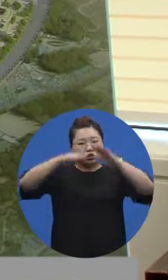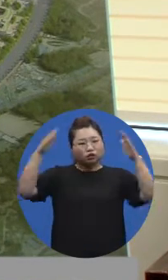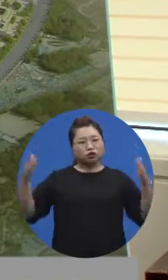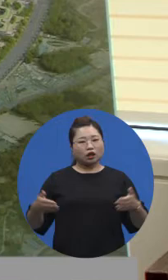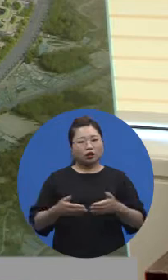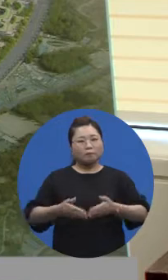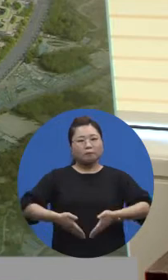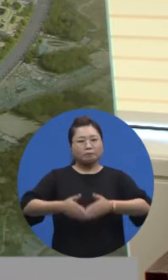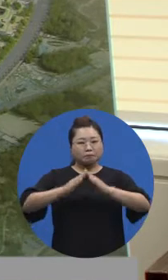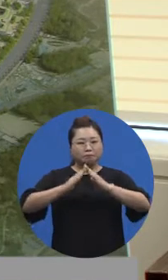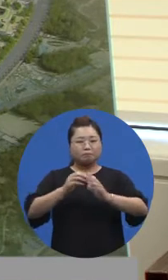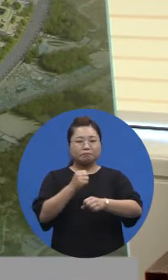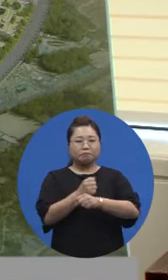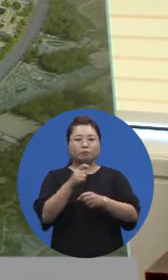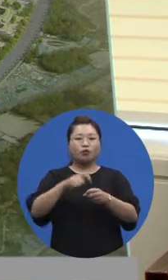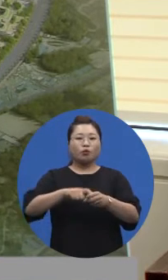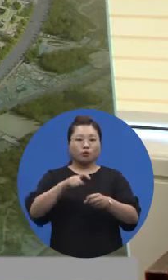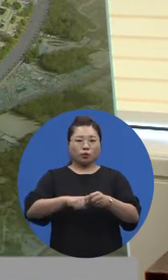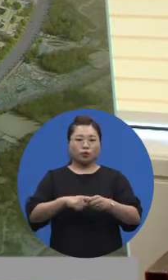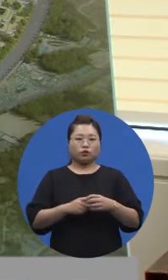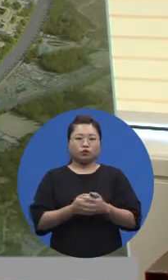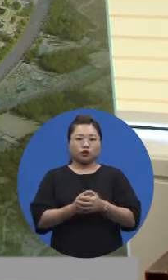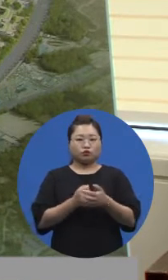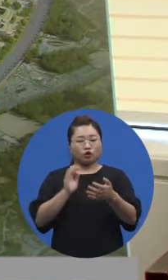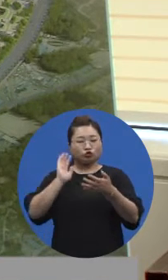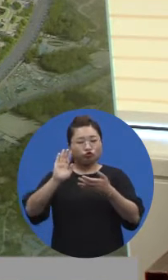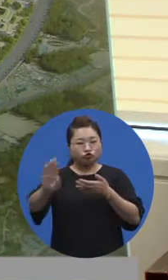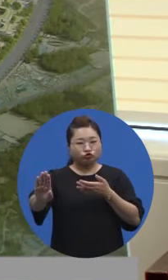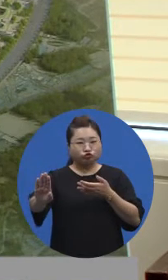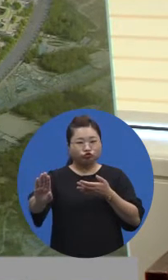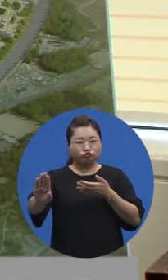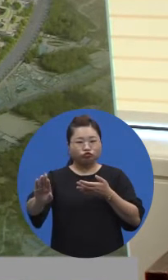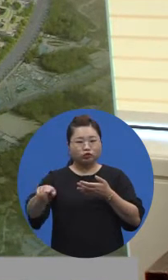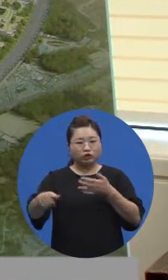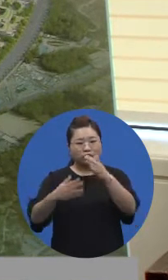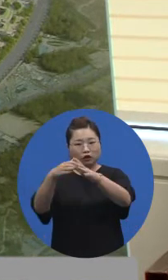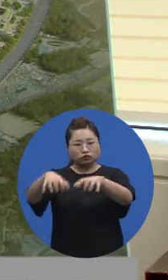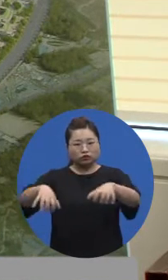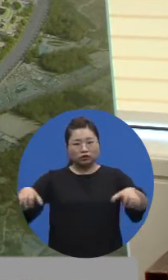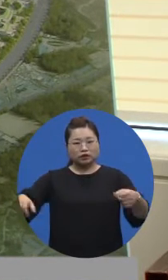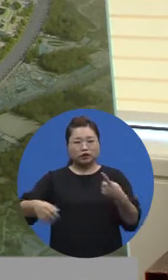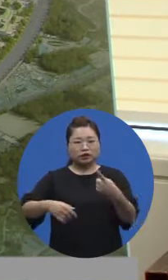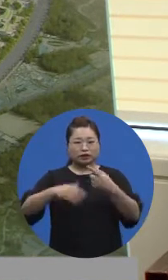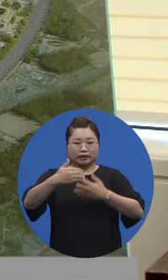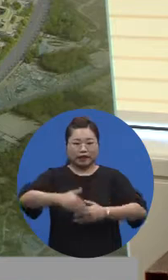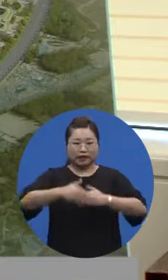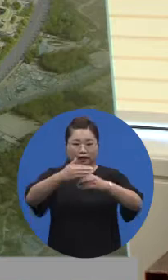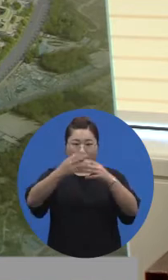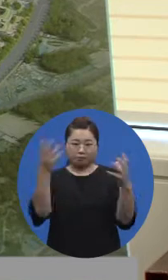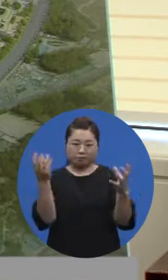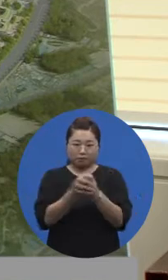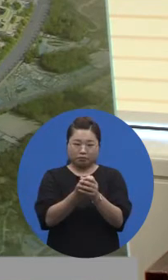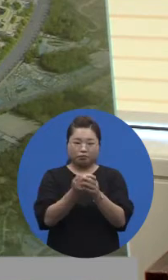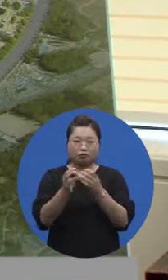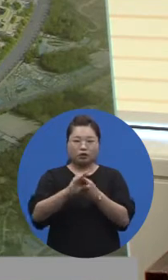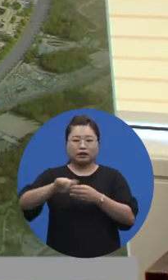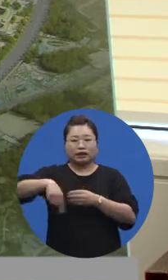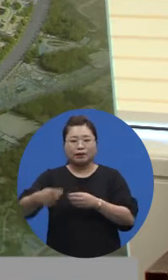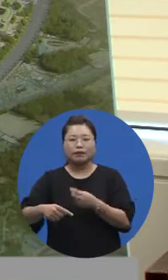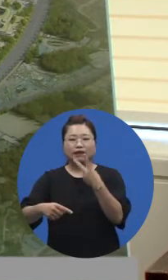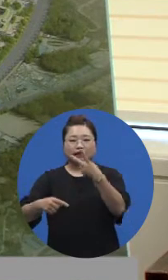이 전체적으로 준공을 목표로 하고 있습니다. 그리고 추후에 이 밀레니엄타운 1단계 주성사업이 완공이 되면은